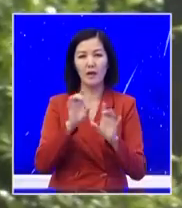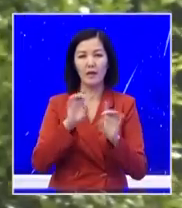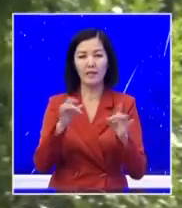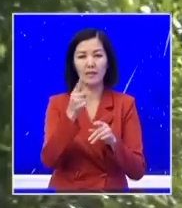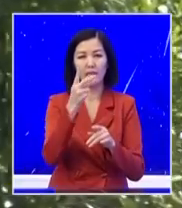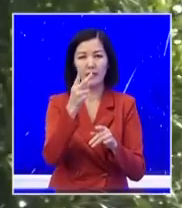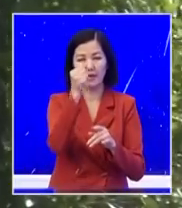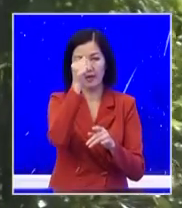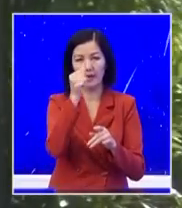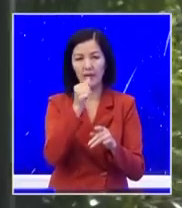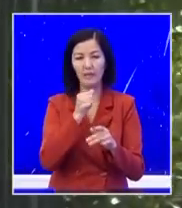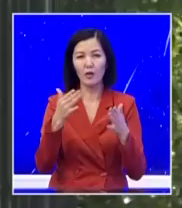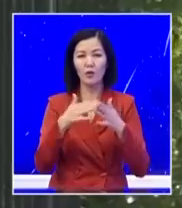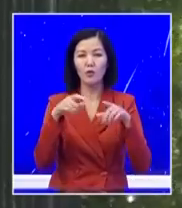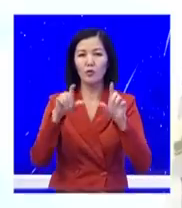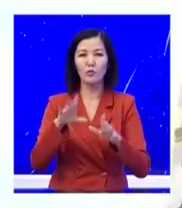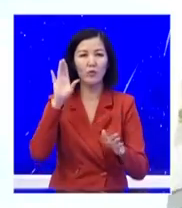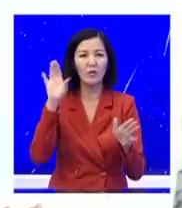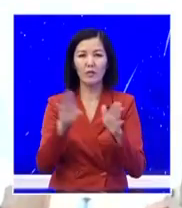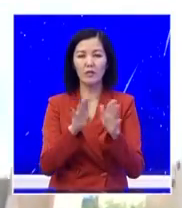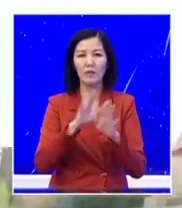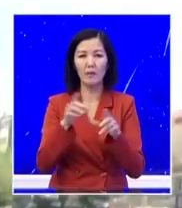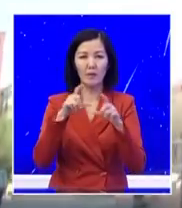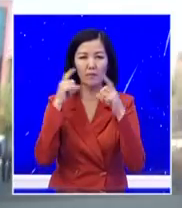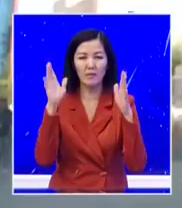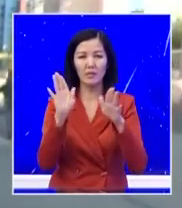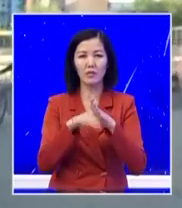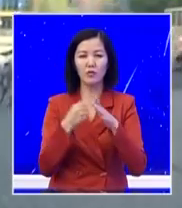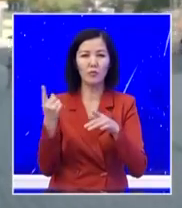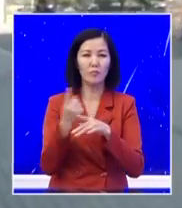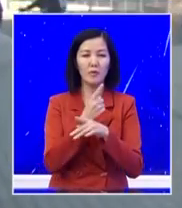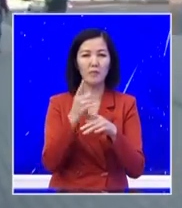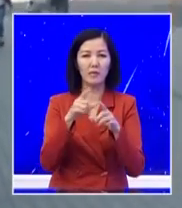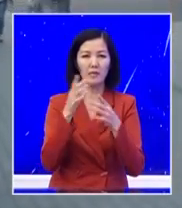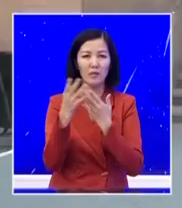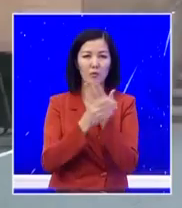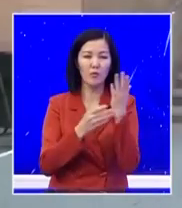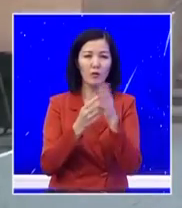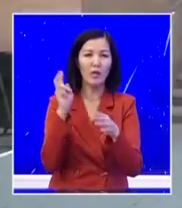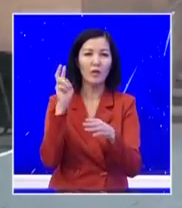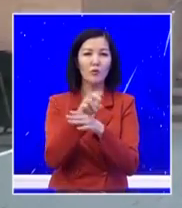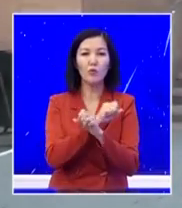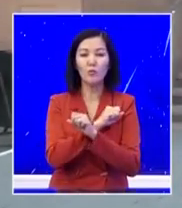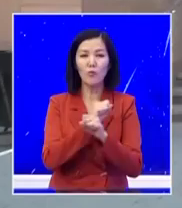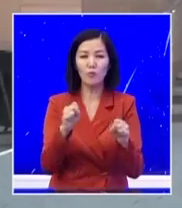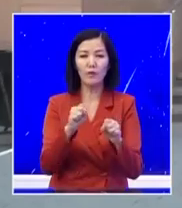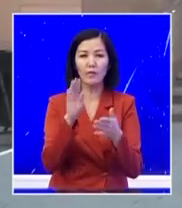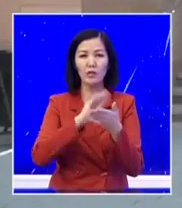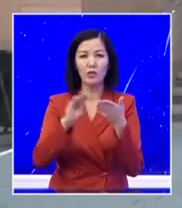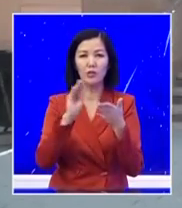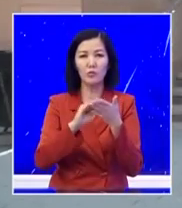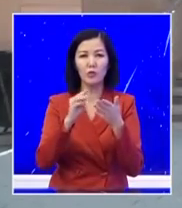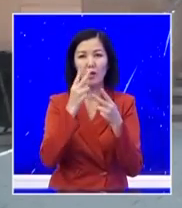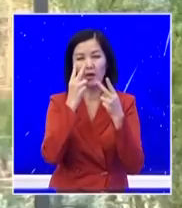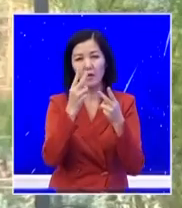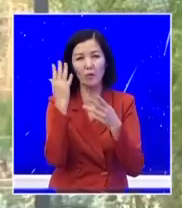жоқ үйде қамалған жұрт тыңдап жатқан жоқ. Маскасыз, бір реттік медициналық қолғапсыз кіруге болмайды деген жазуды елепте